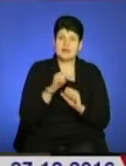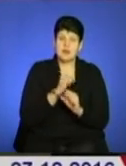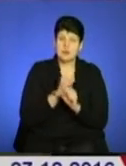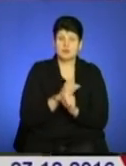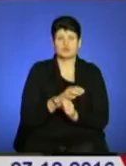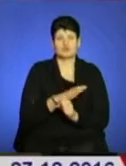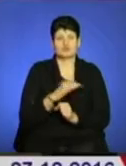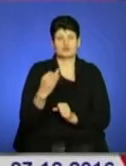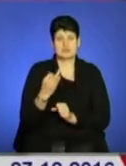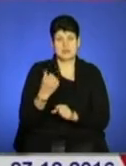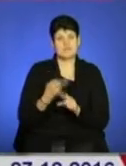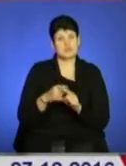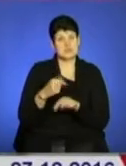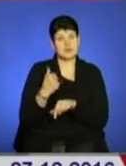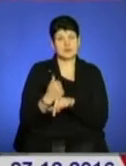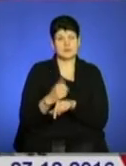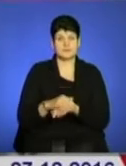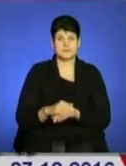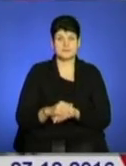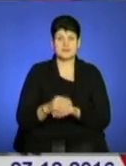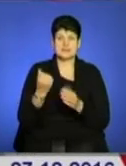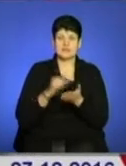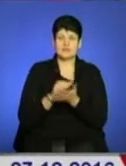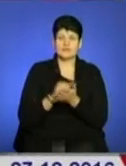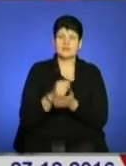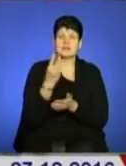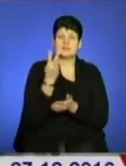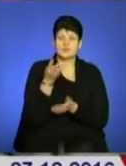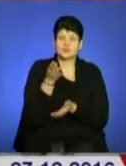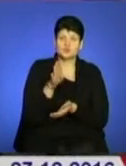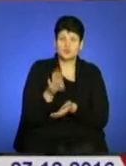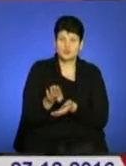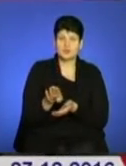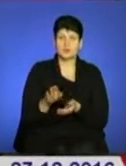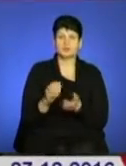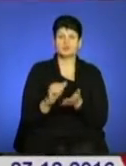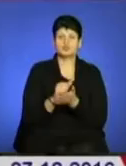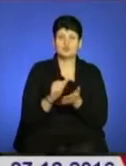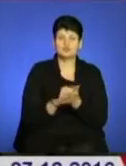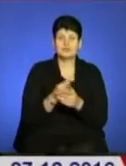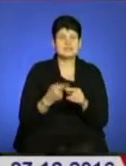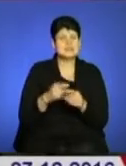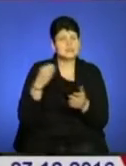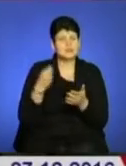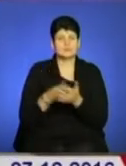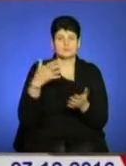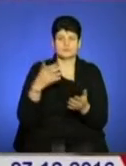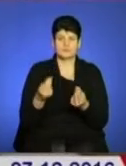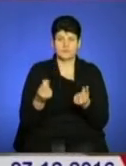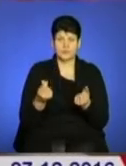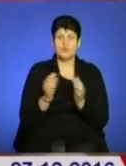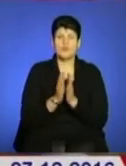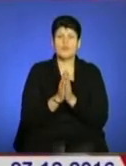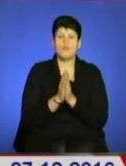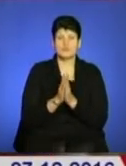їм цікаво. Це основне. Наразі видрукували тільки 2 примірники, адже друк і верстка – дороговартісний процес, тому